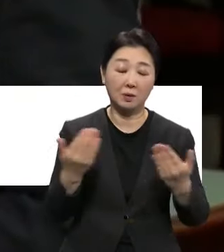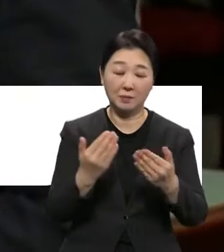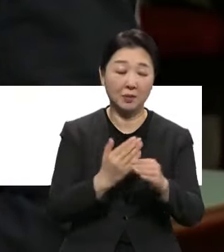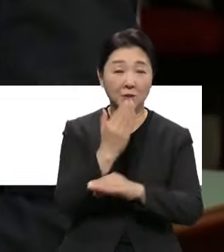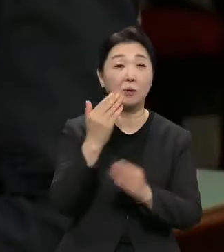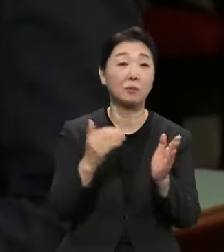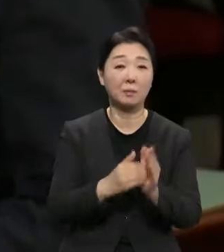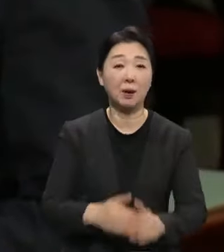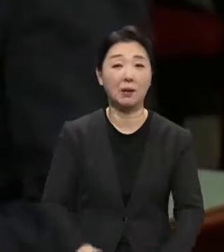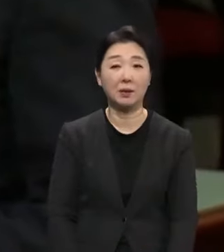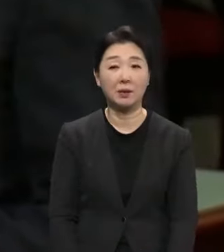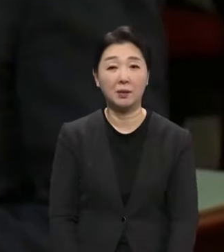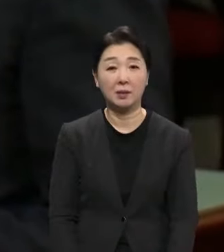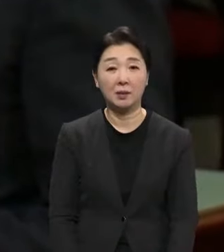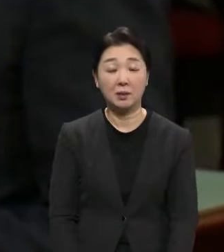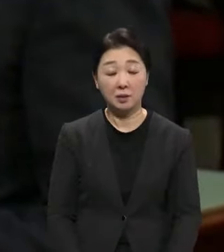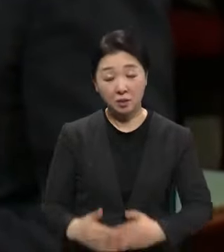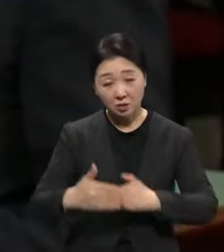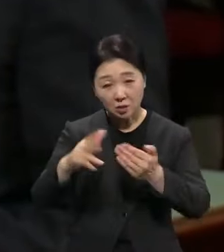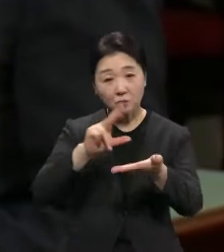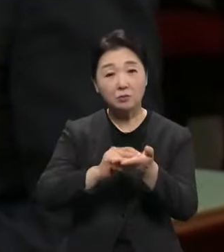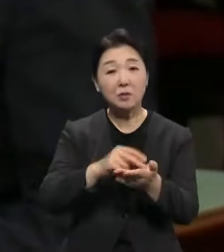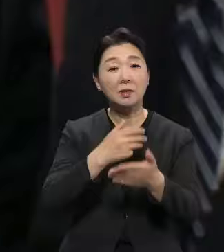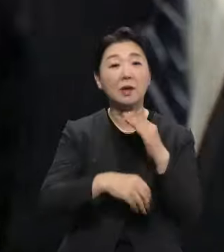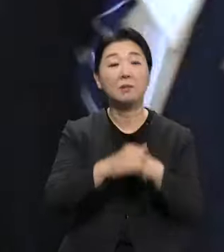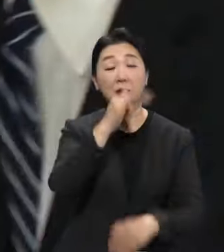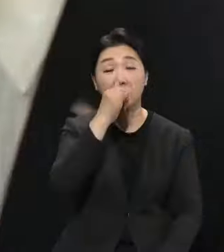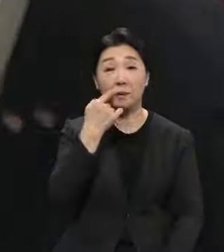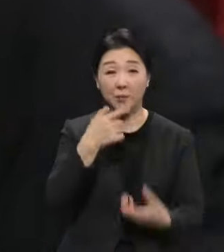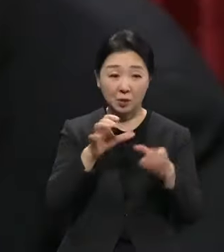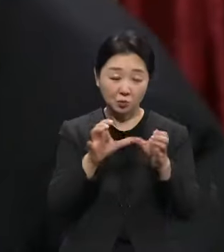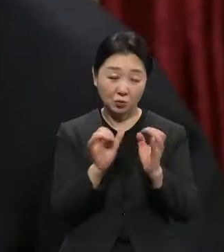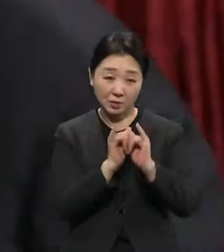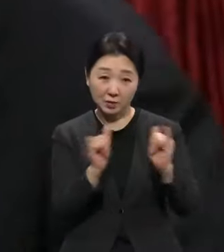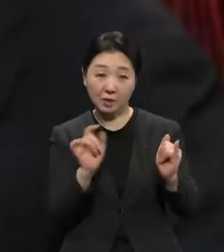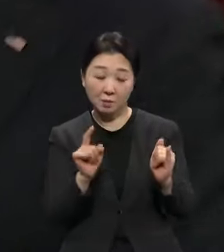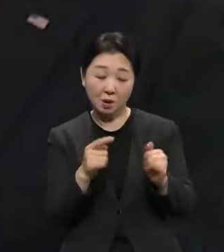채웠습니다 전히 절차적인 문제가 남았지만 민주당